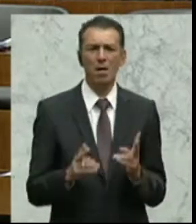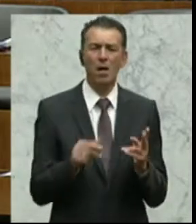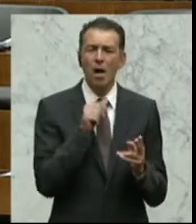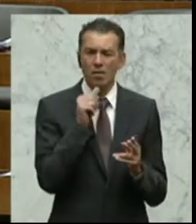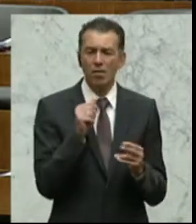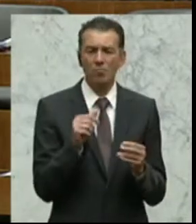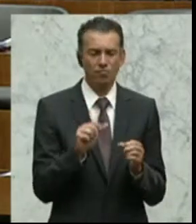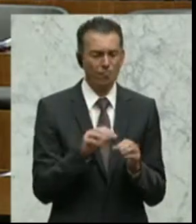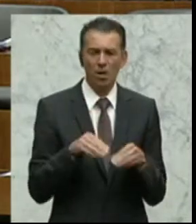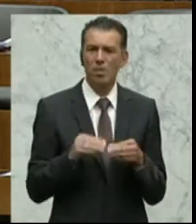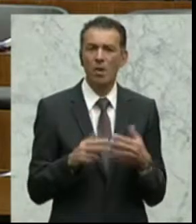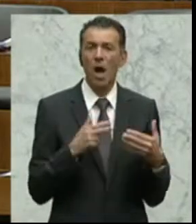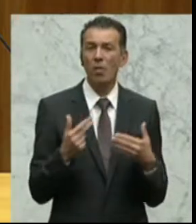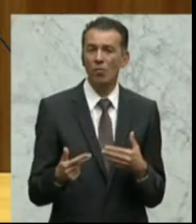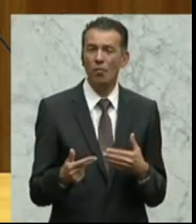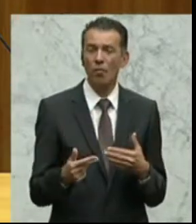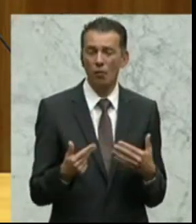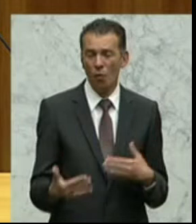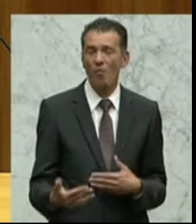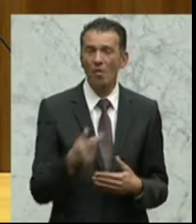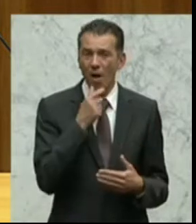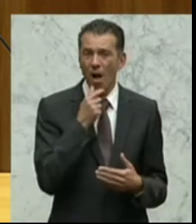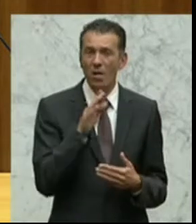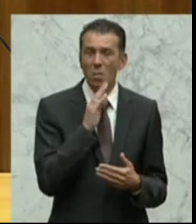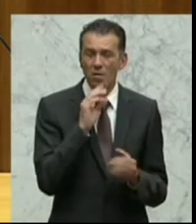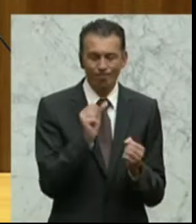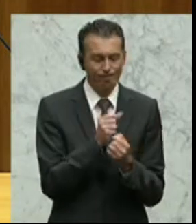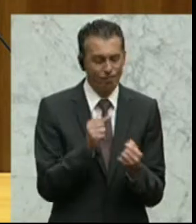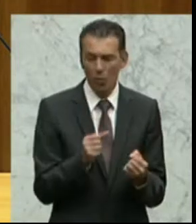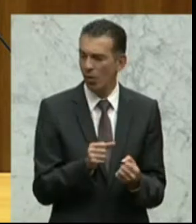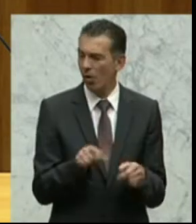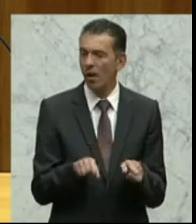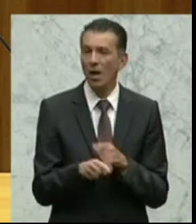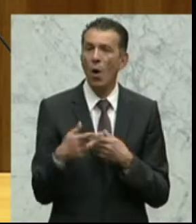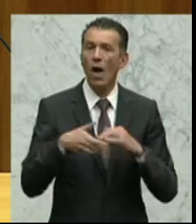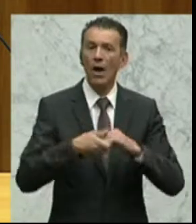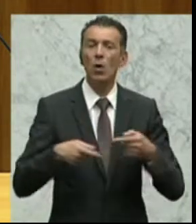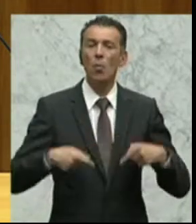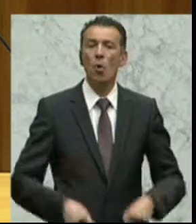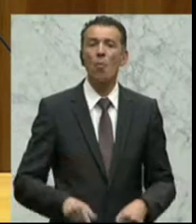Jahren in Pension gehen. Das geht sie nicht aus. Auch der Herr Klubobmann Lopatka hat darauf hingewiesen.